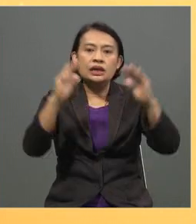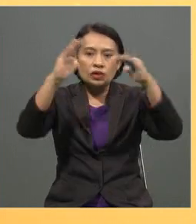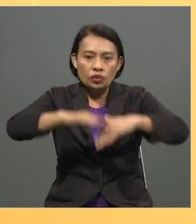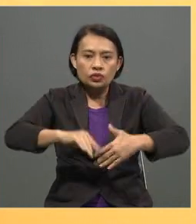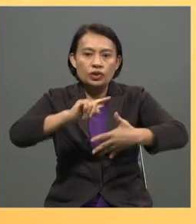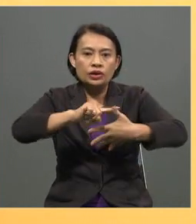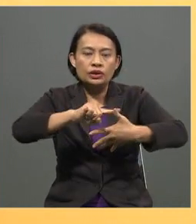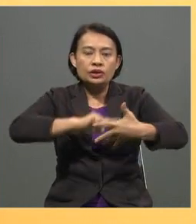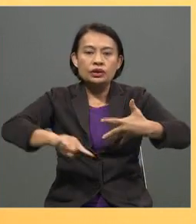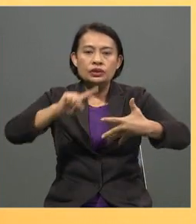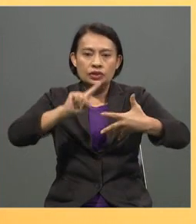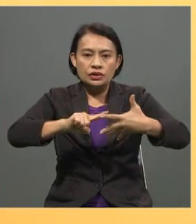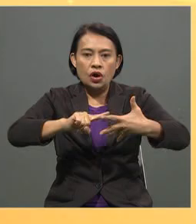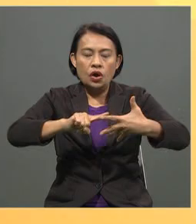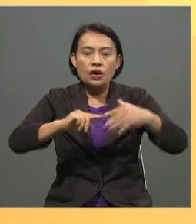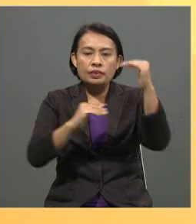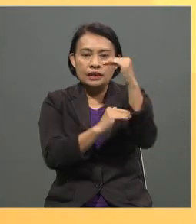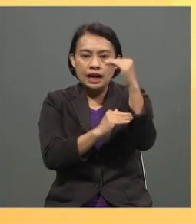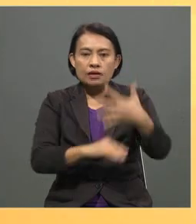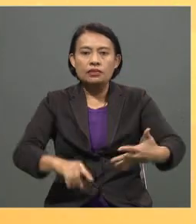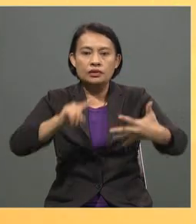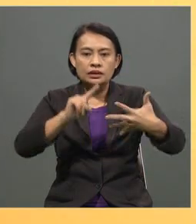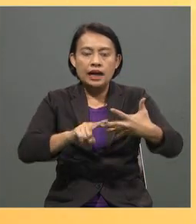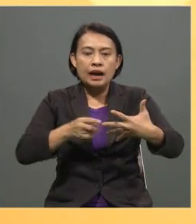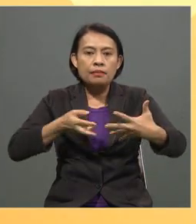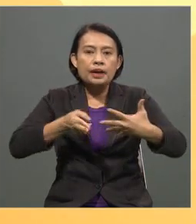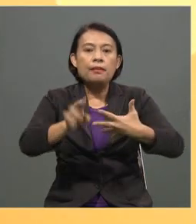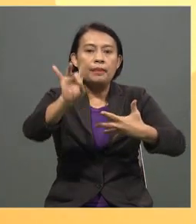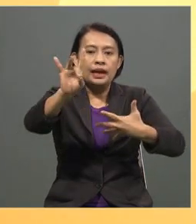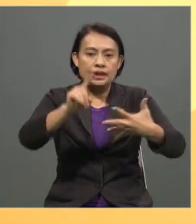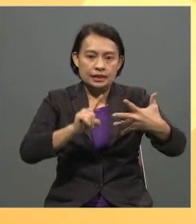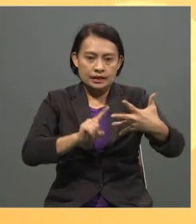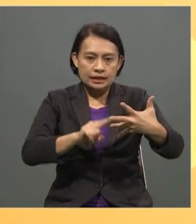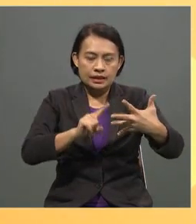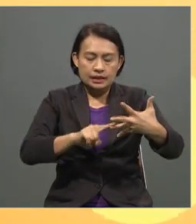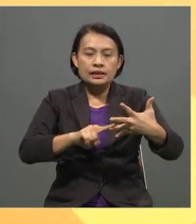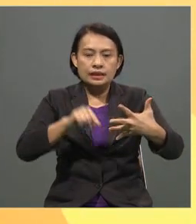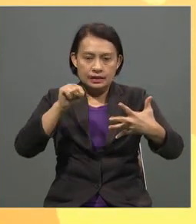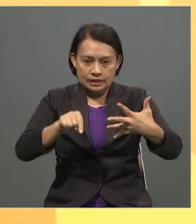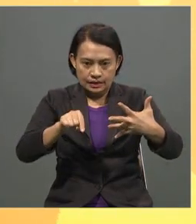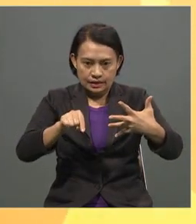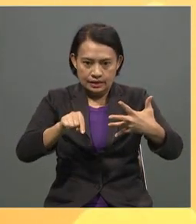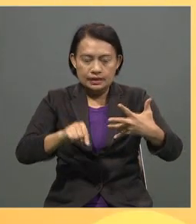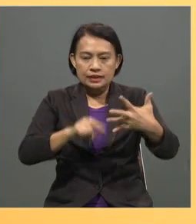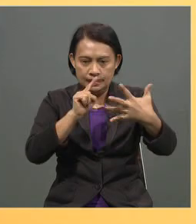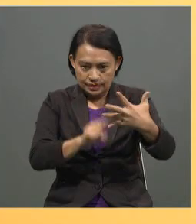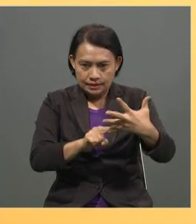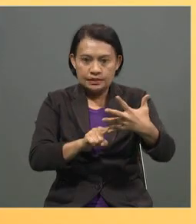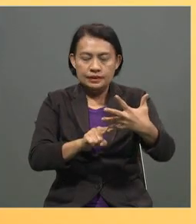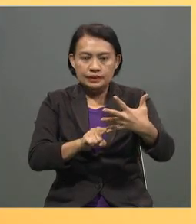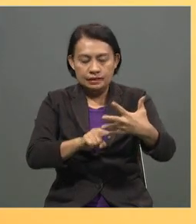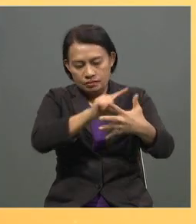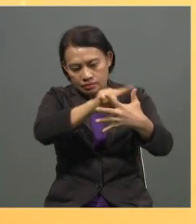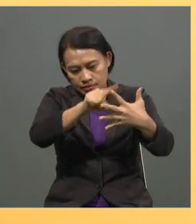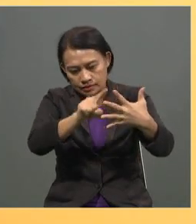สะพานซังฮี้นะครับสะพานสมเด็จพระปิ่นเกล้าสะพานพระราม 8สะพานพระพุทธยอดฟ้าและสะพานพระปกเกล้านะครับตั้งแต่เวลา